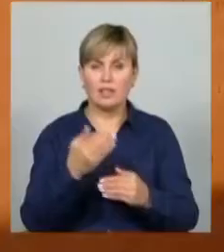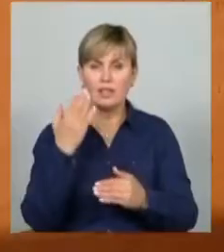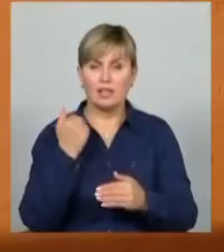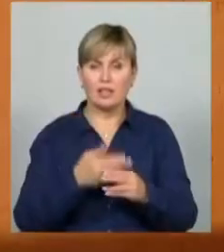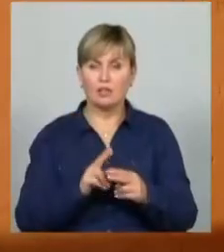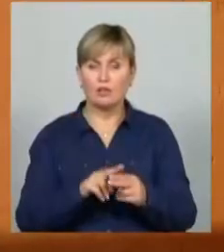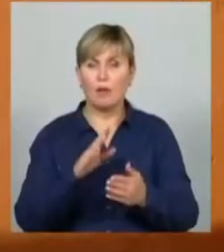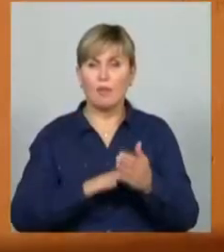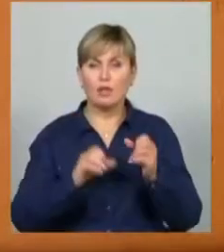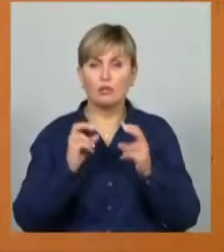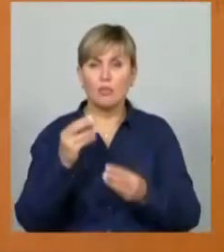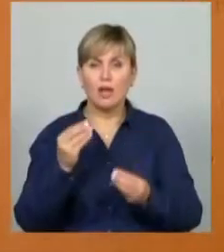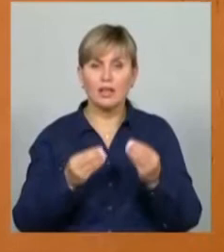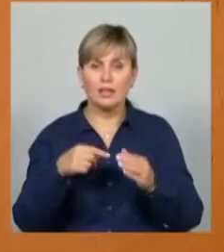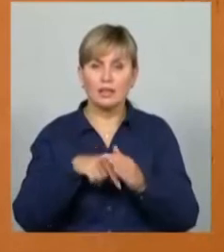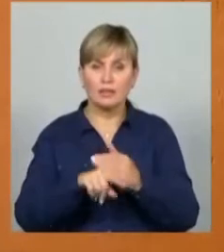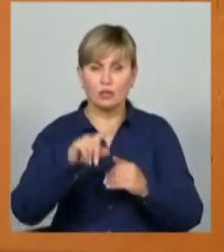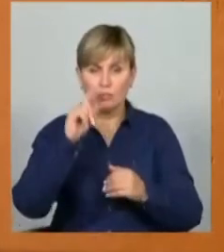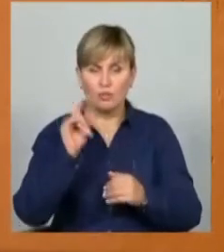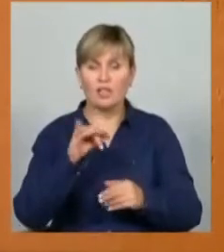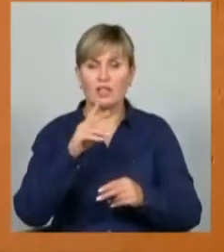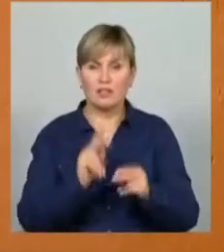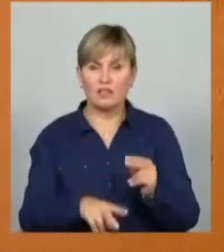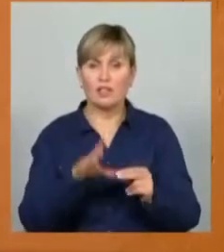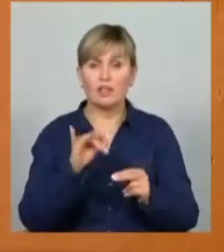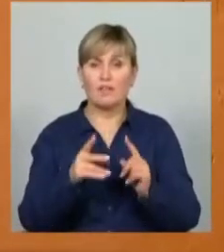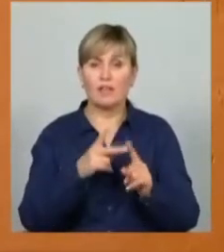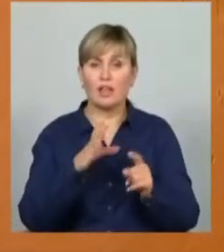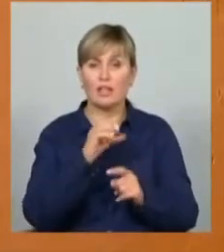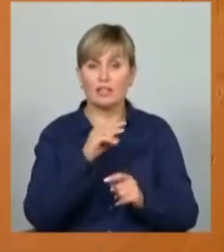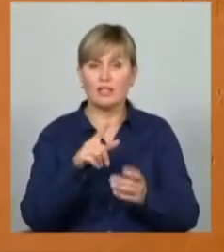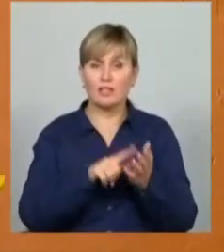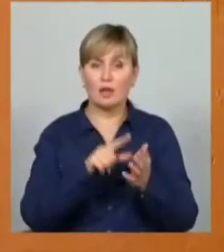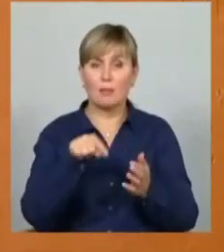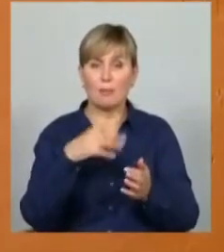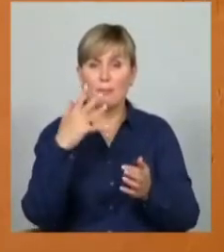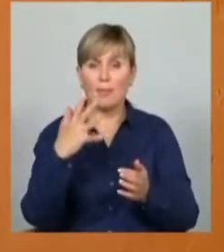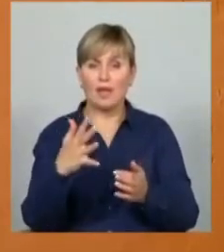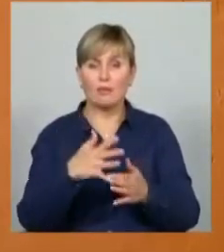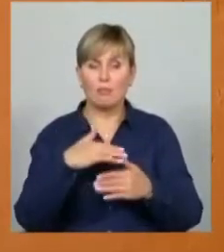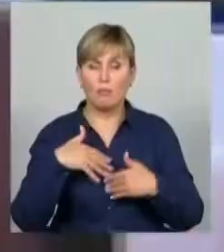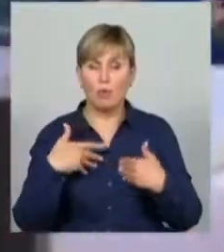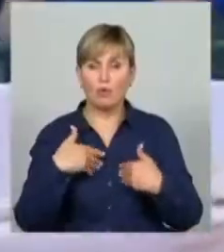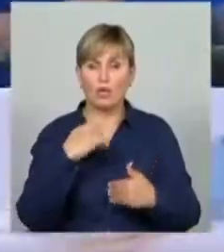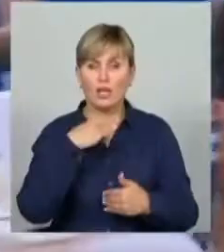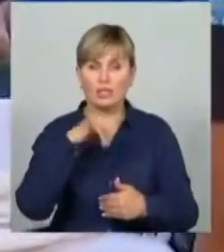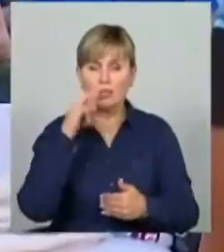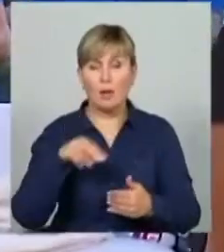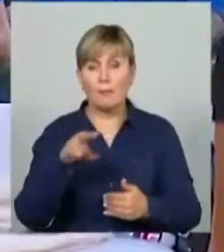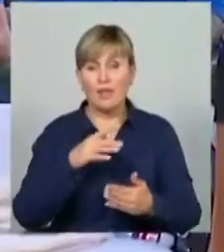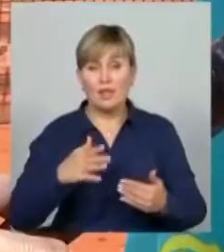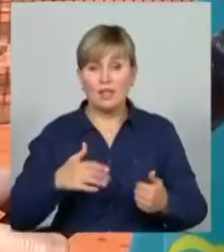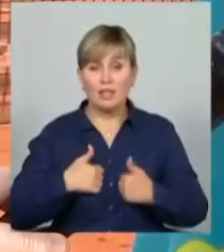которая безупречно играет у сетки, умело их завершала. В итоге второй сет и 7-5 в пользу казахстанок. Надеялись, конечно же, на